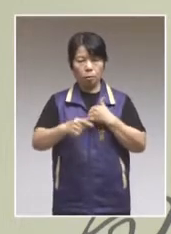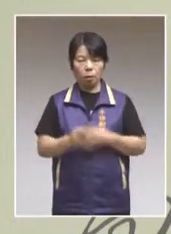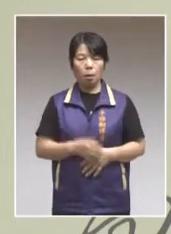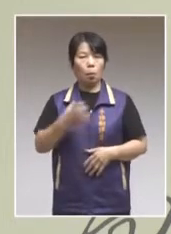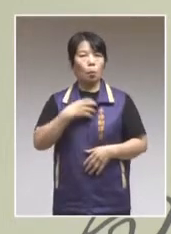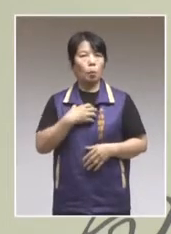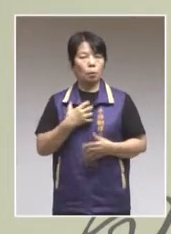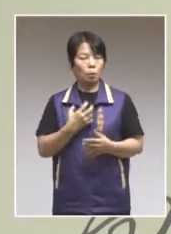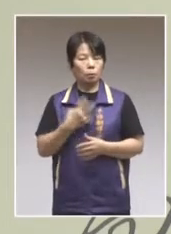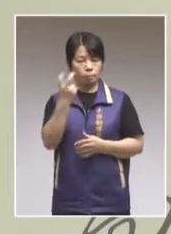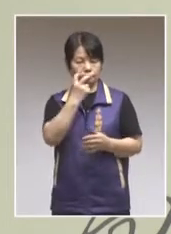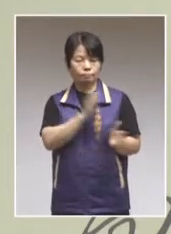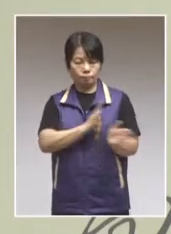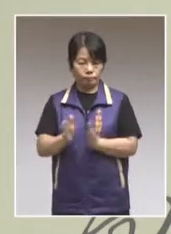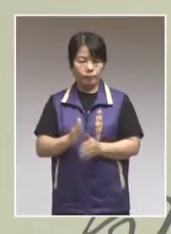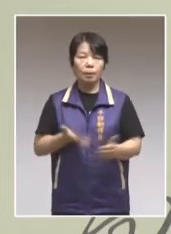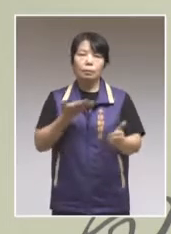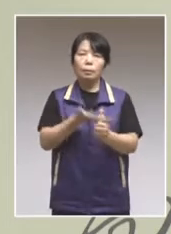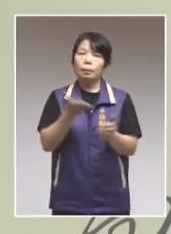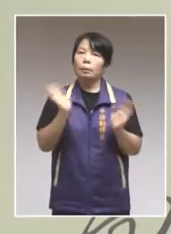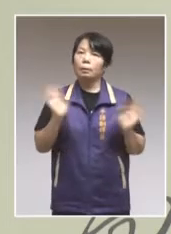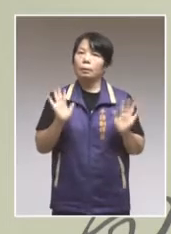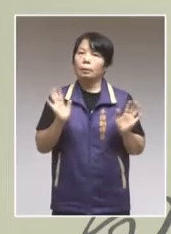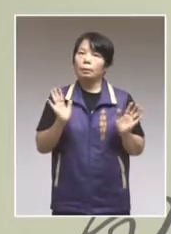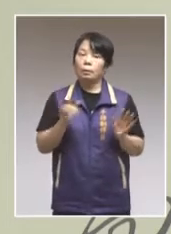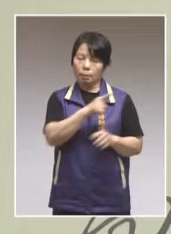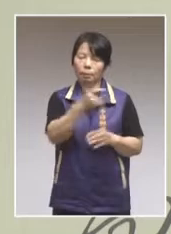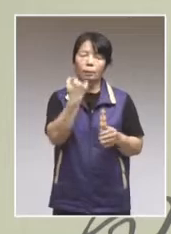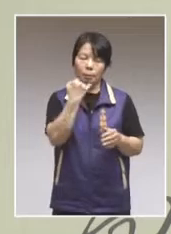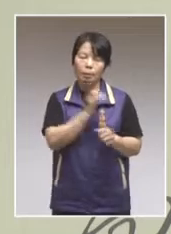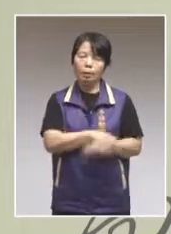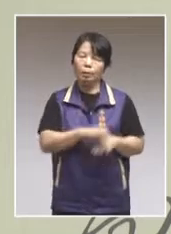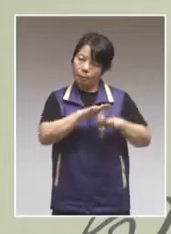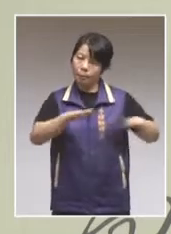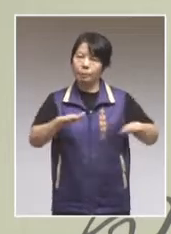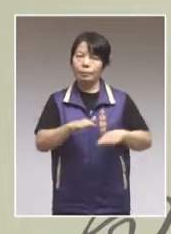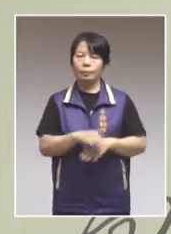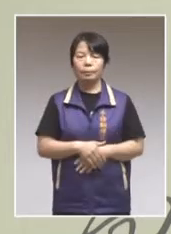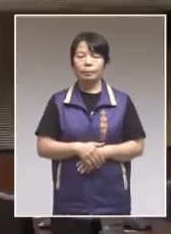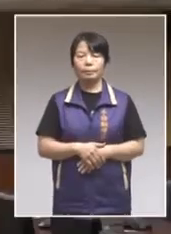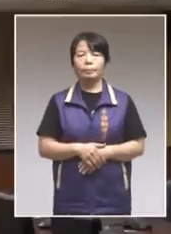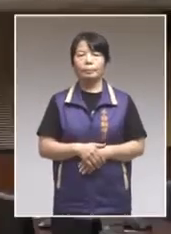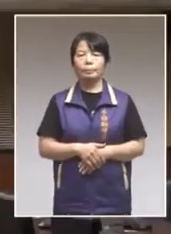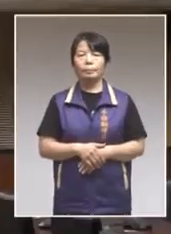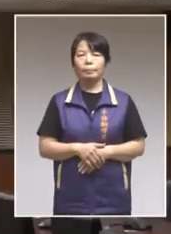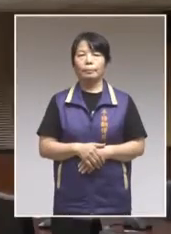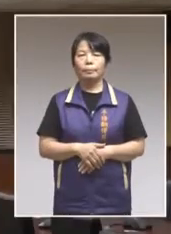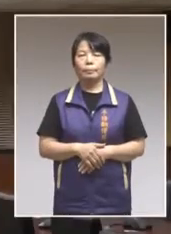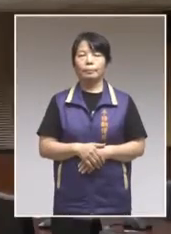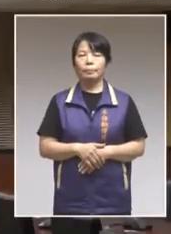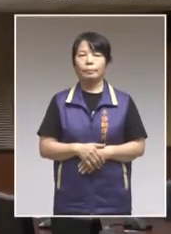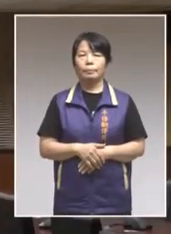管理，然后去给这个孩子做最好的一个处置。那以上是我的建议。 好，谢谢。